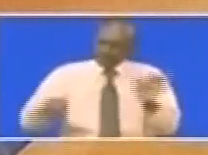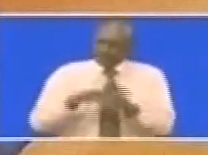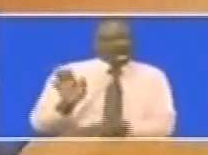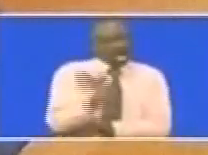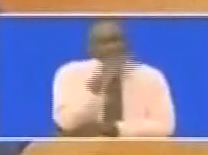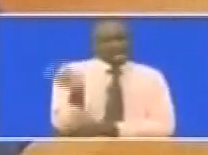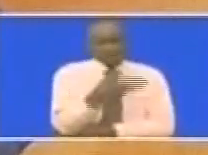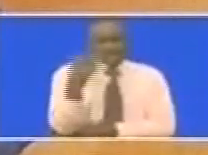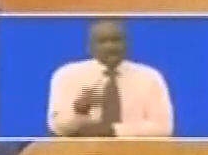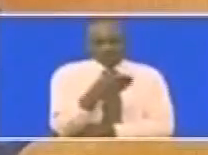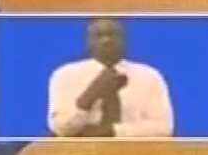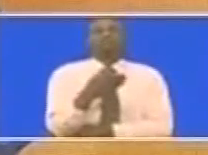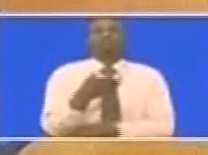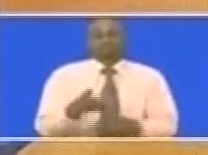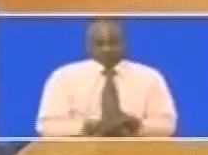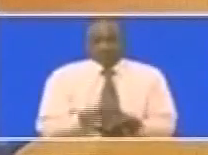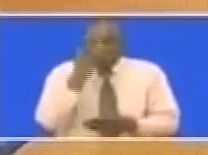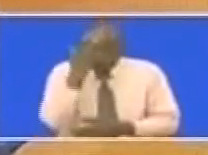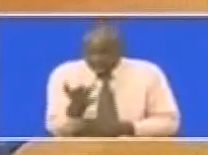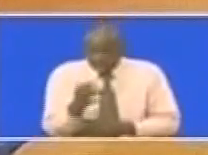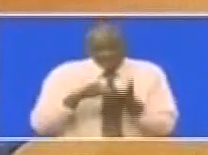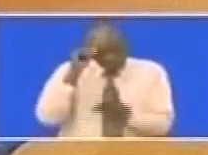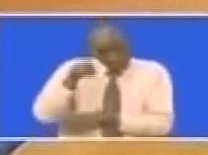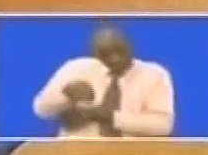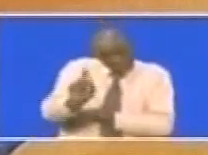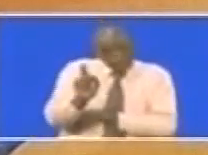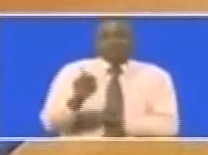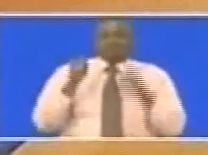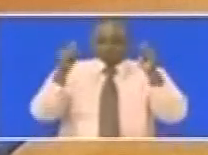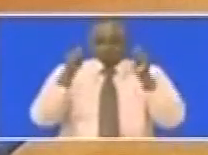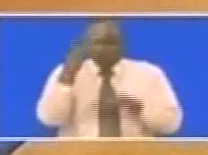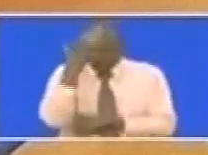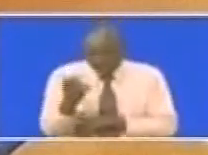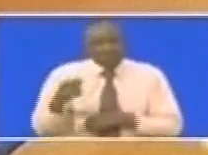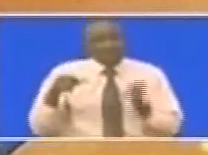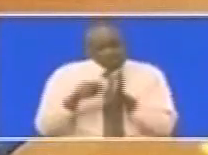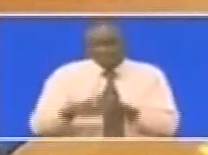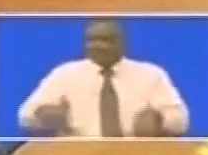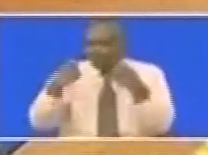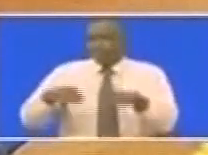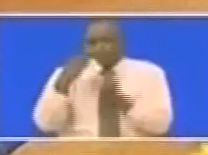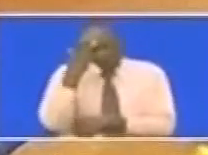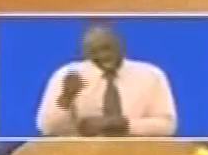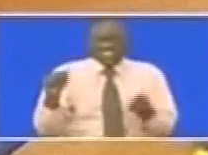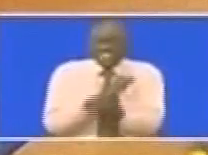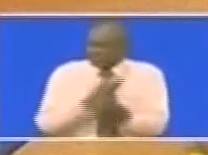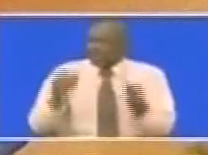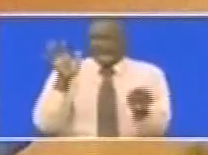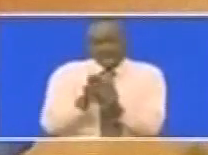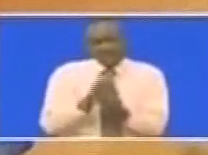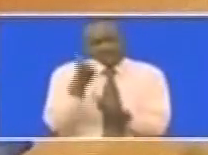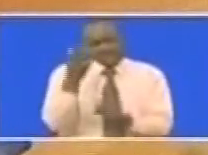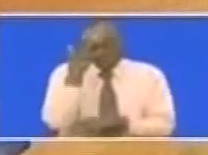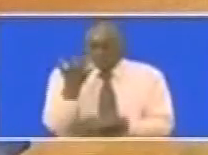kuondoka chuoni humo mara moja. Hii ni baada ya wanafunzi wa chuo hicho kugoma na kuzua rapsha kando na kusababisha uharibifu mkubwa